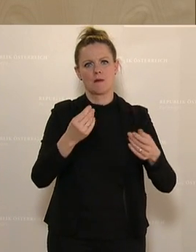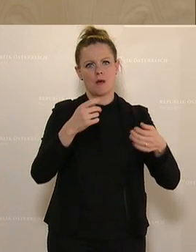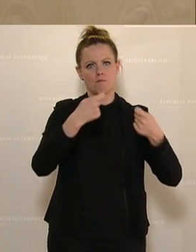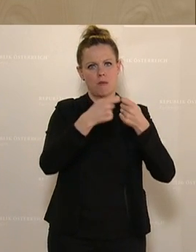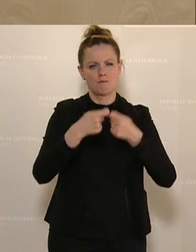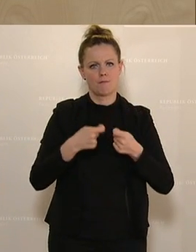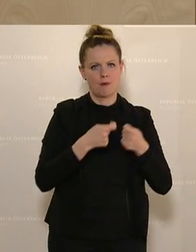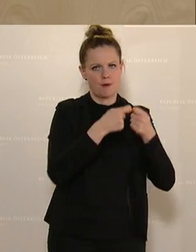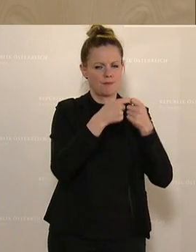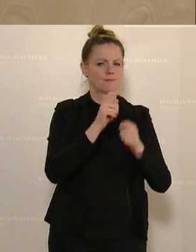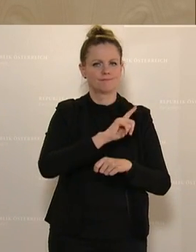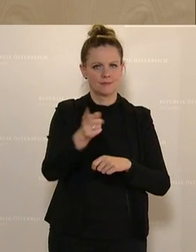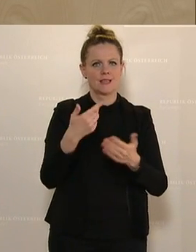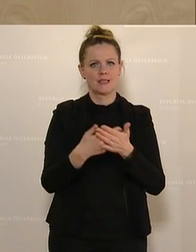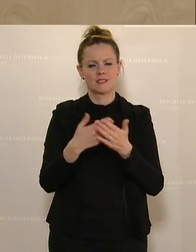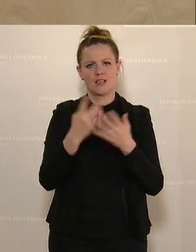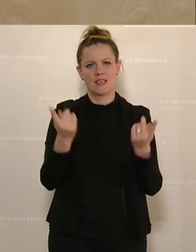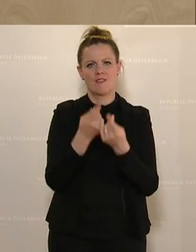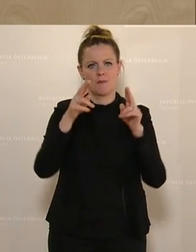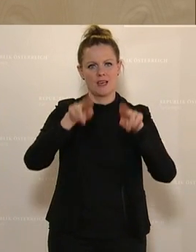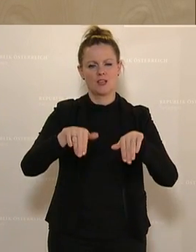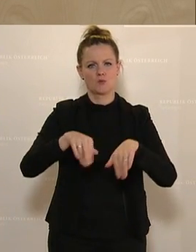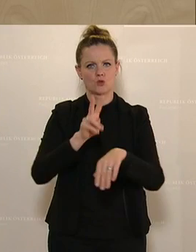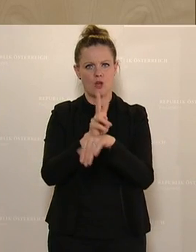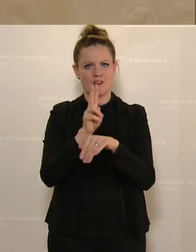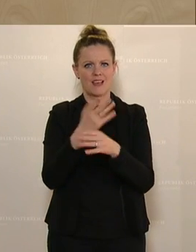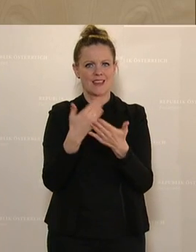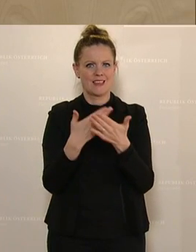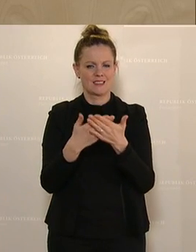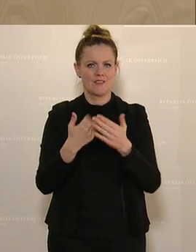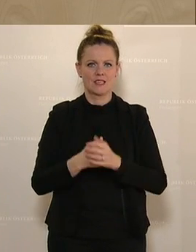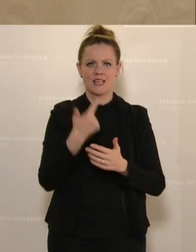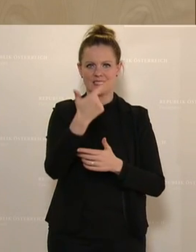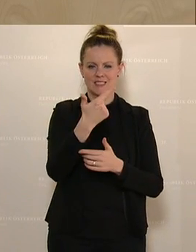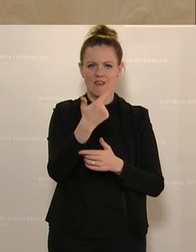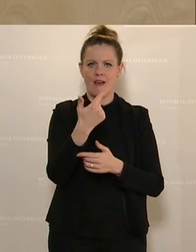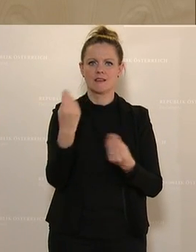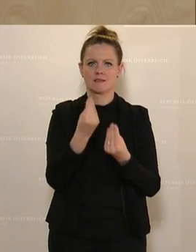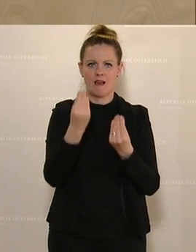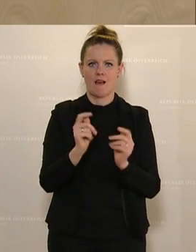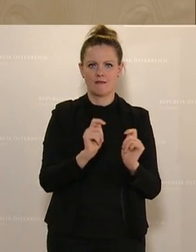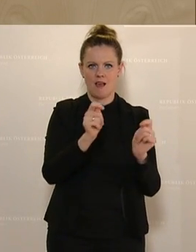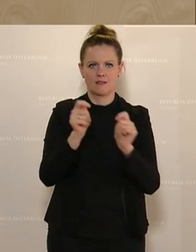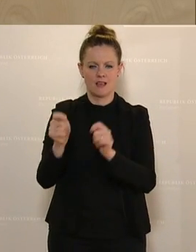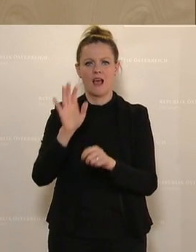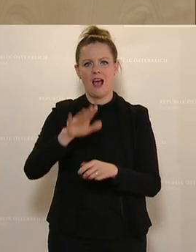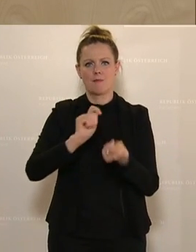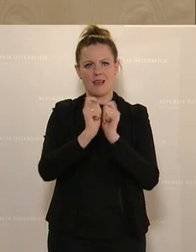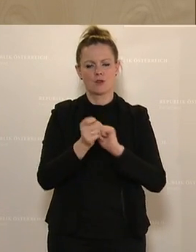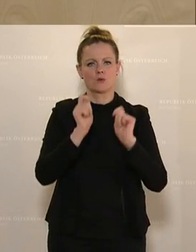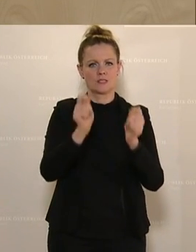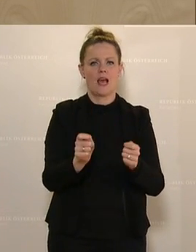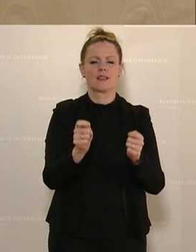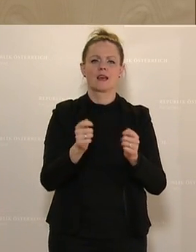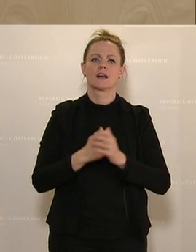Arbeitgeberzusammenschlüsse bilden und wir müssen da auf das Gewerberecht sehr achten. Ich bringe daher zwei Dinge noch ein. Diesen